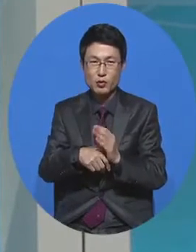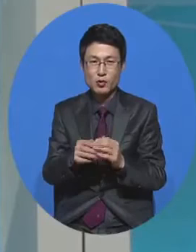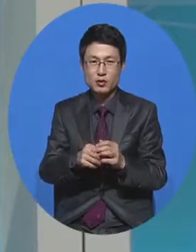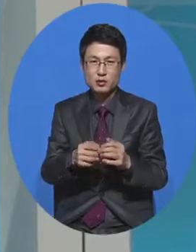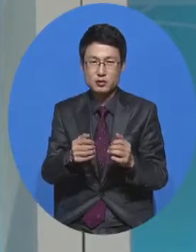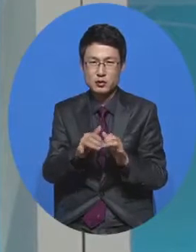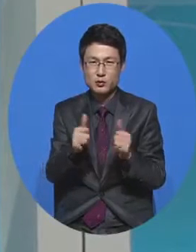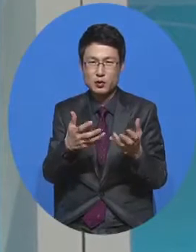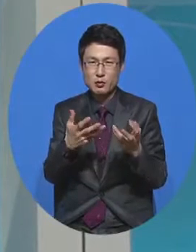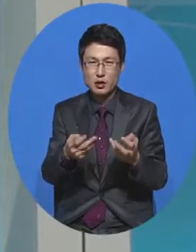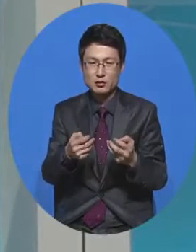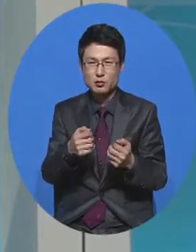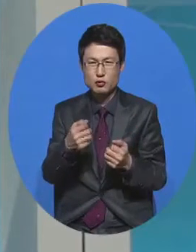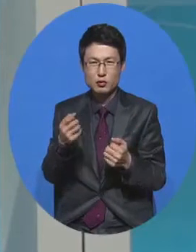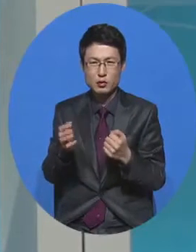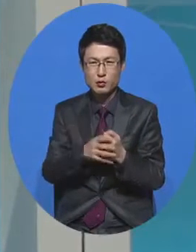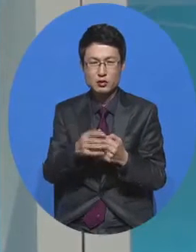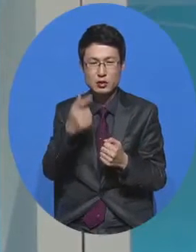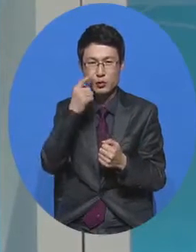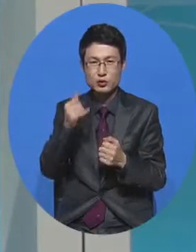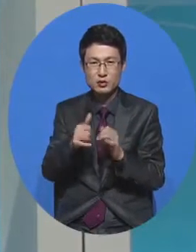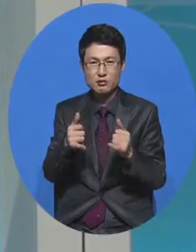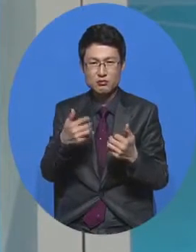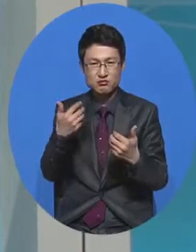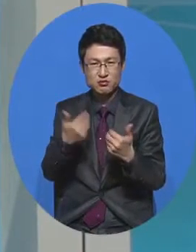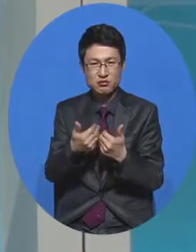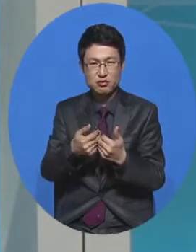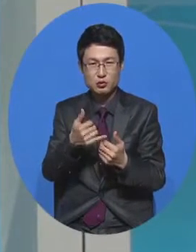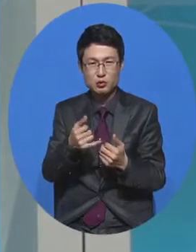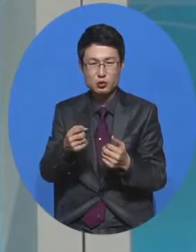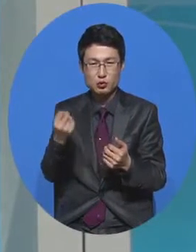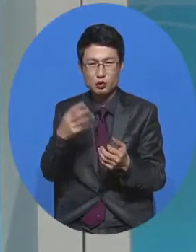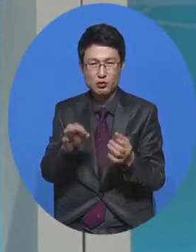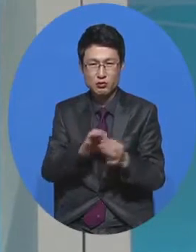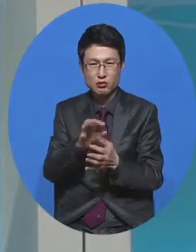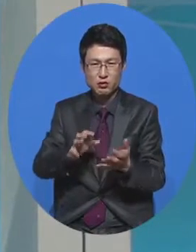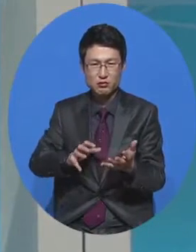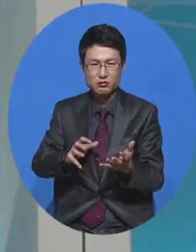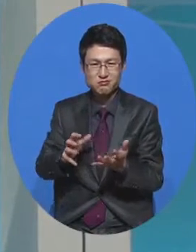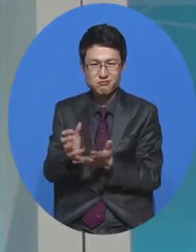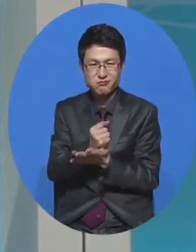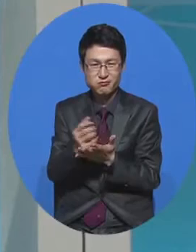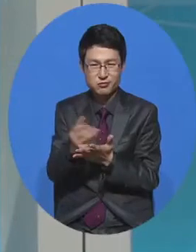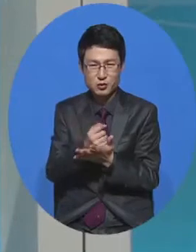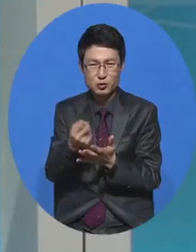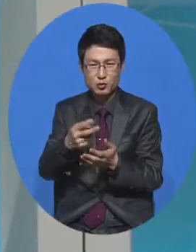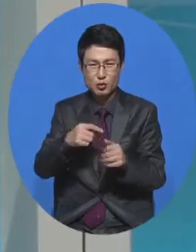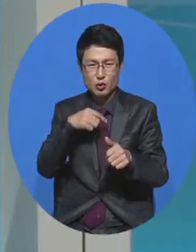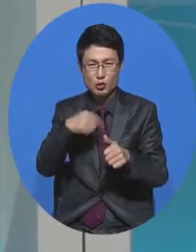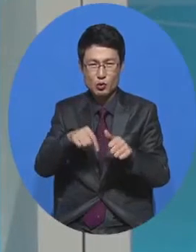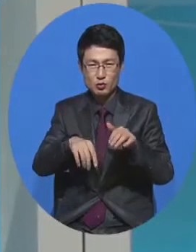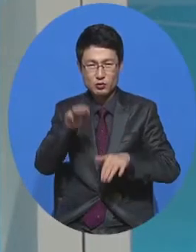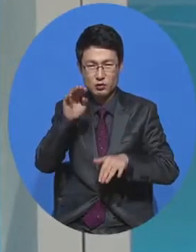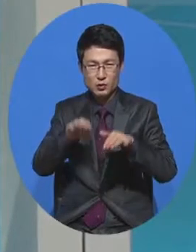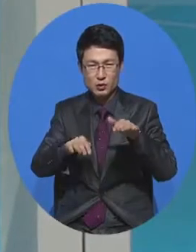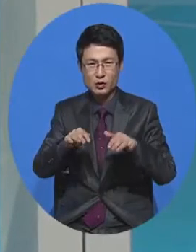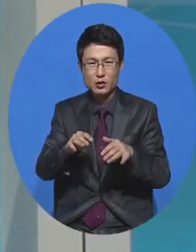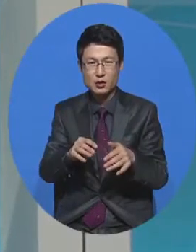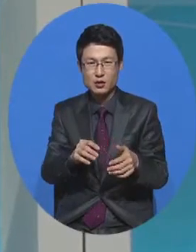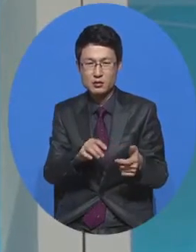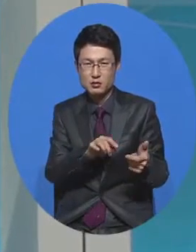1910년대 토지 조사 사업 을 비롯한 경제 수탈 그리고 어 교육 차별 등등이 이제